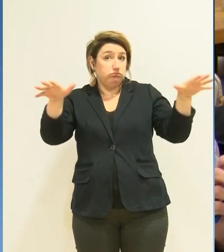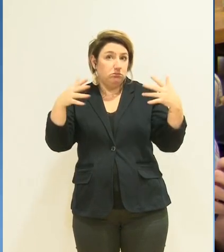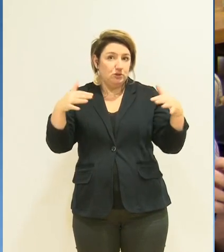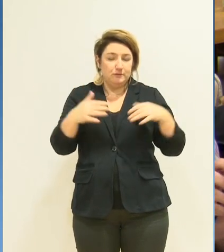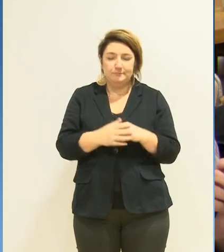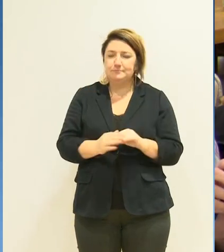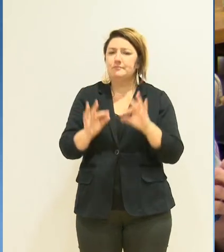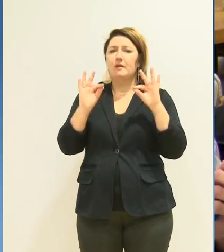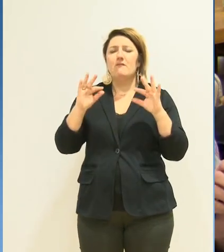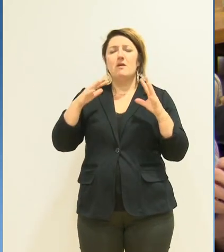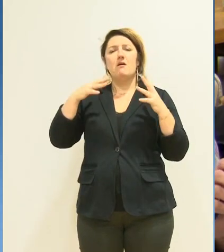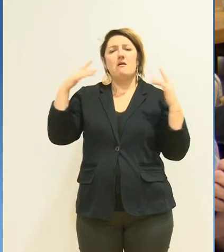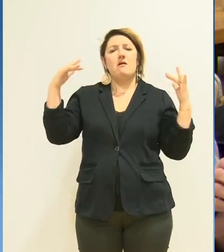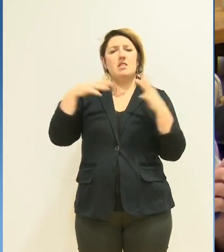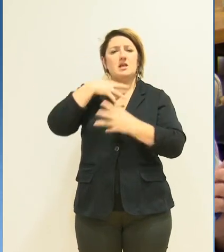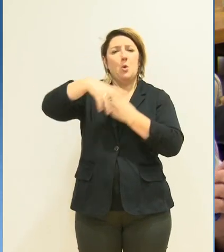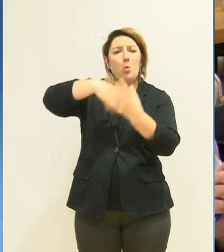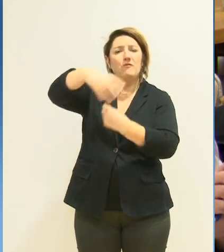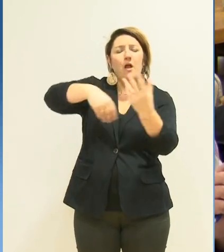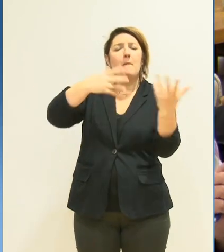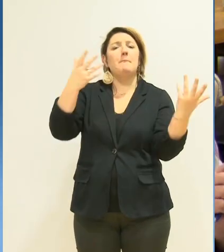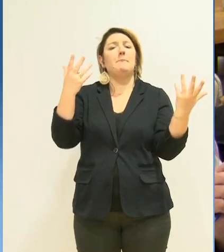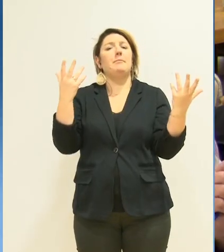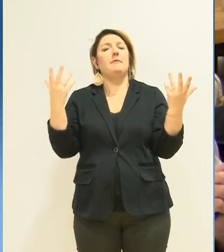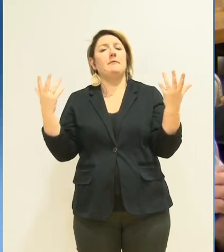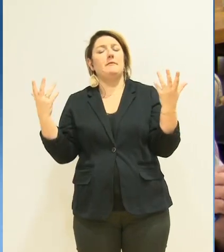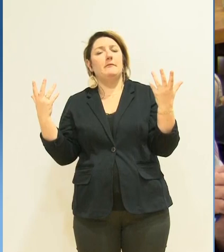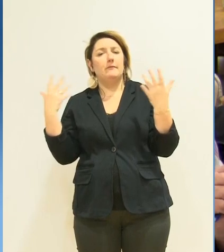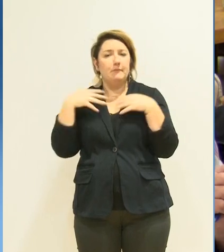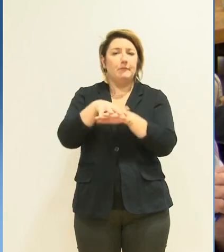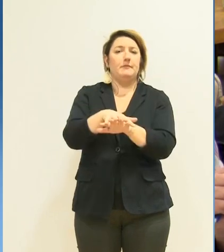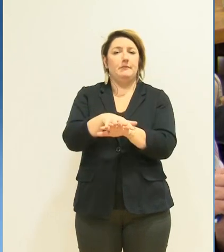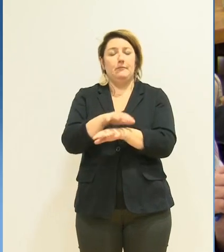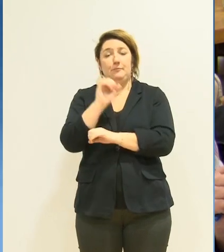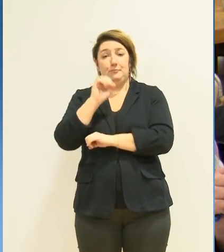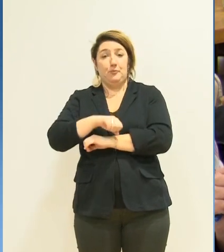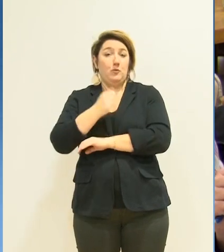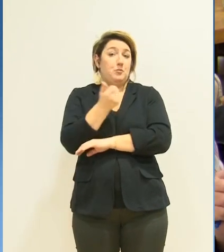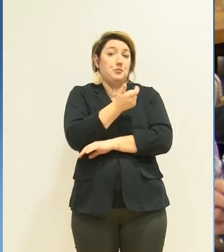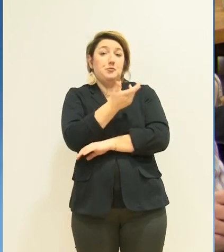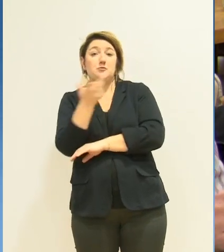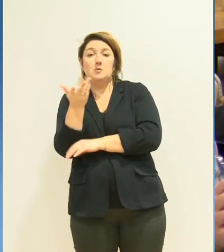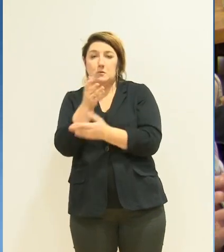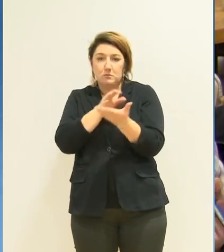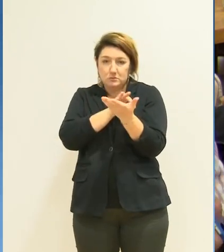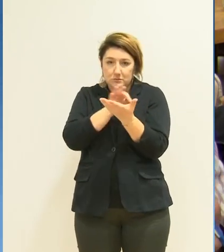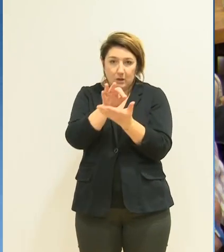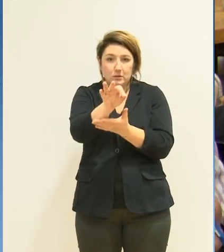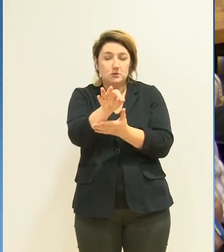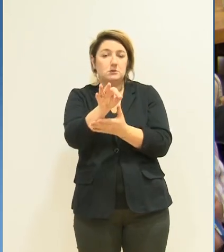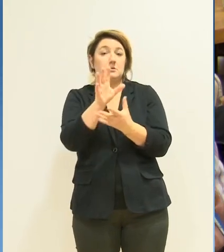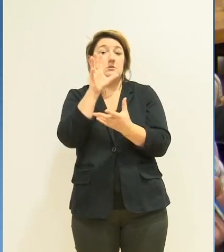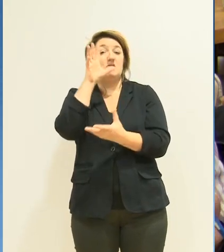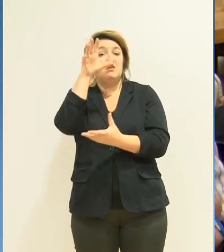des énergies renouvelables il y a plusieurs façons de solliciter les énergies renouvelables y compris à travers la nappe